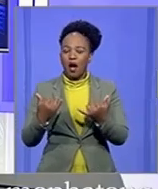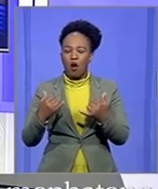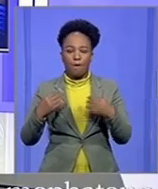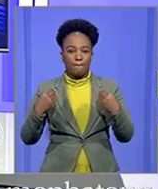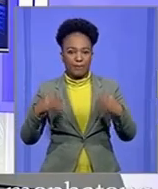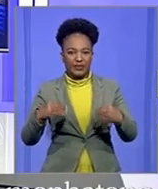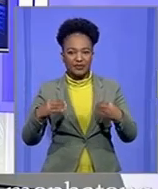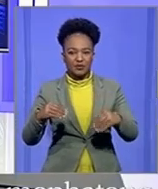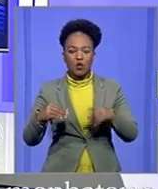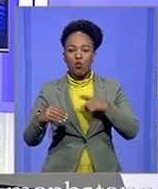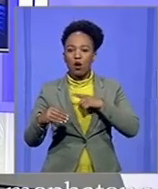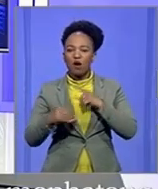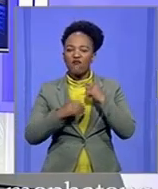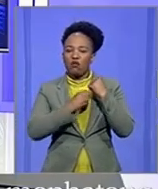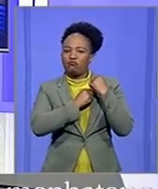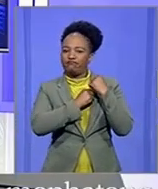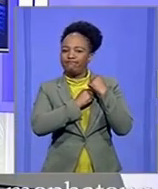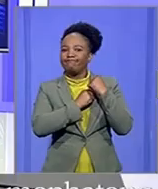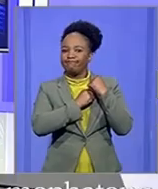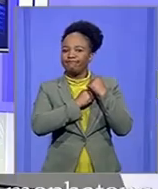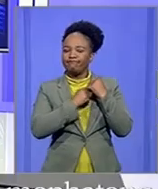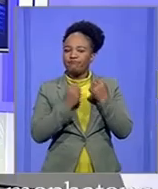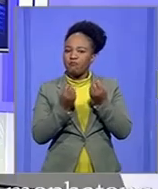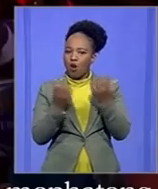banana ba tswa mo phathong.